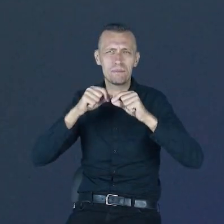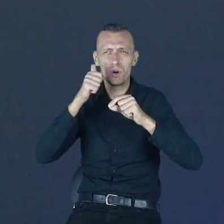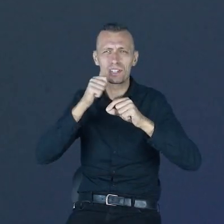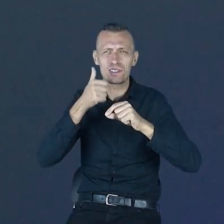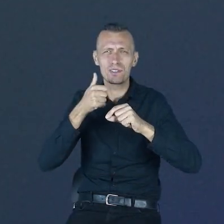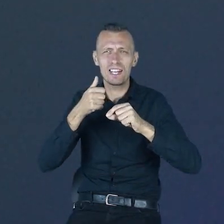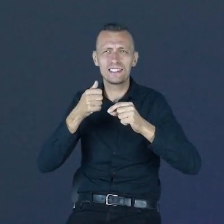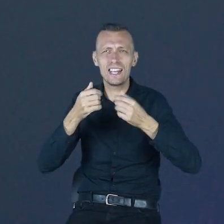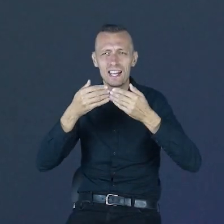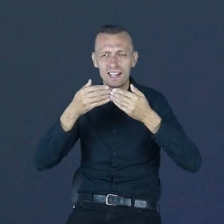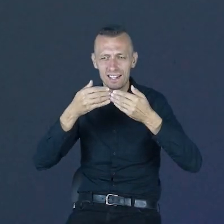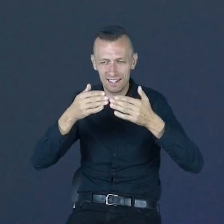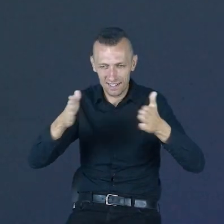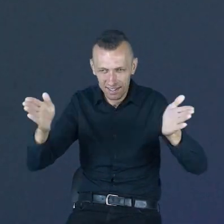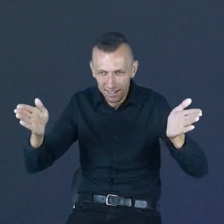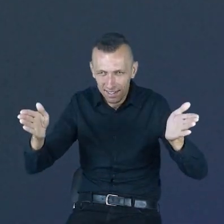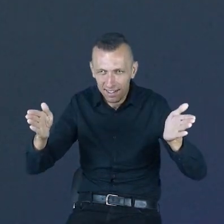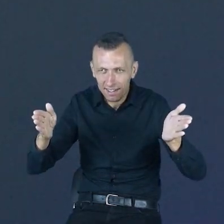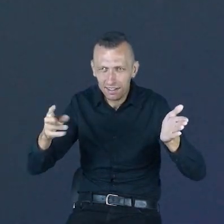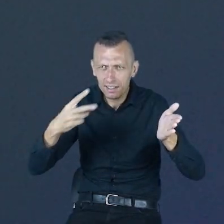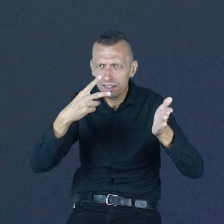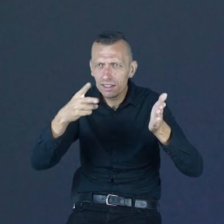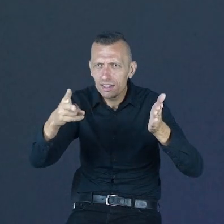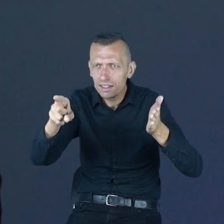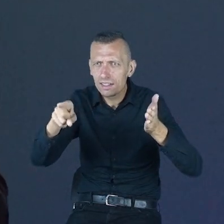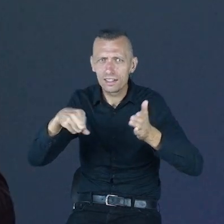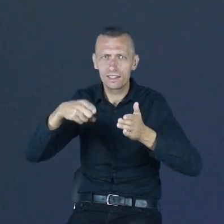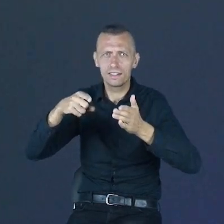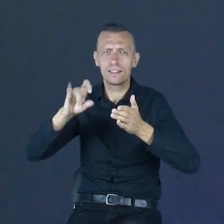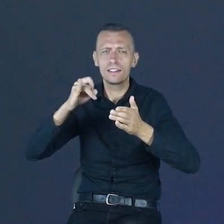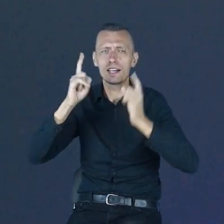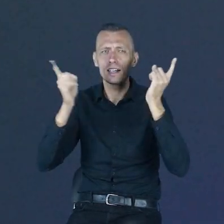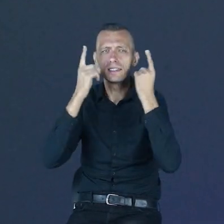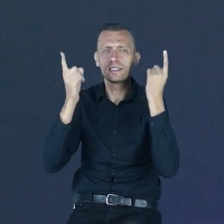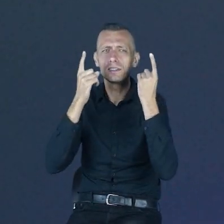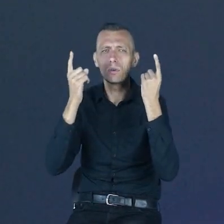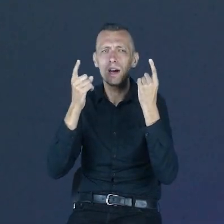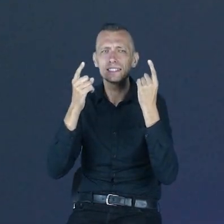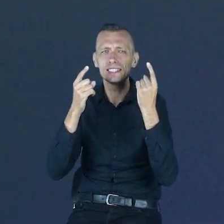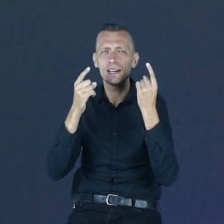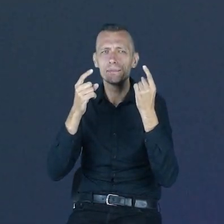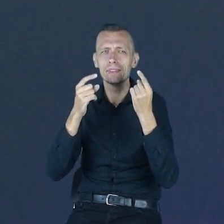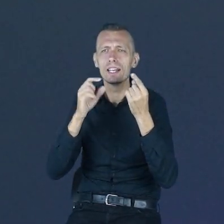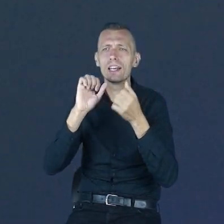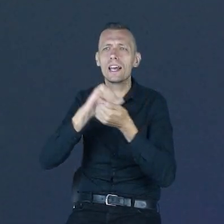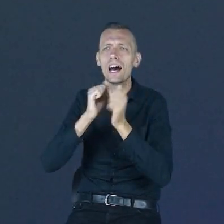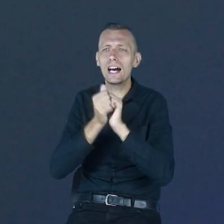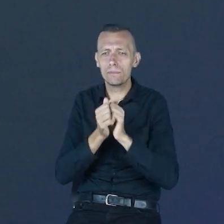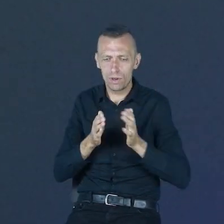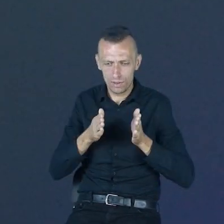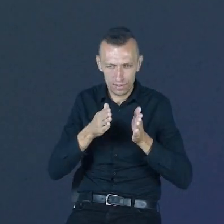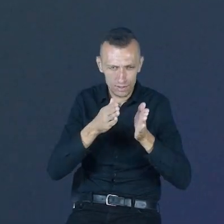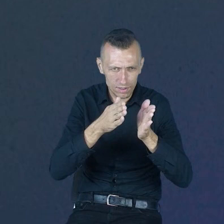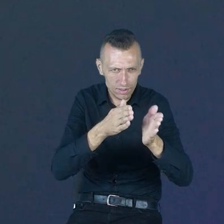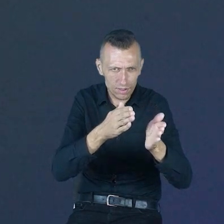drzwiami jakiejś określonej rzeczywistości. I te proste wybory prowadzą cię albo w ciemność, albo w